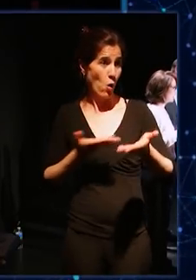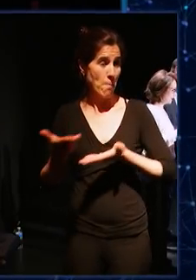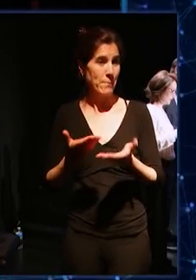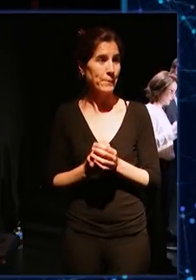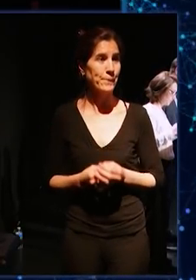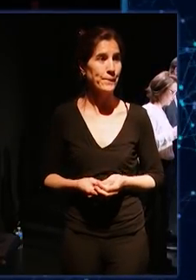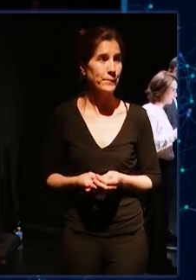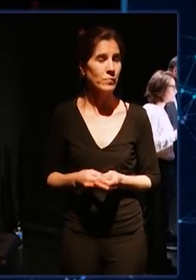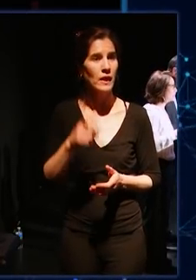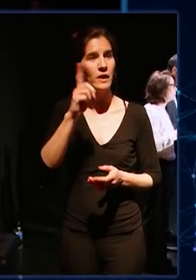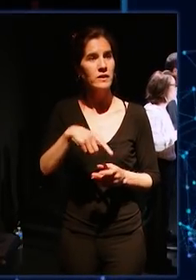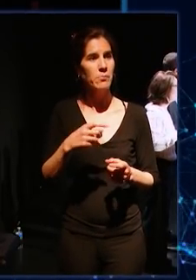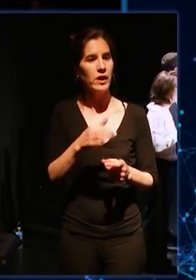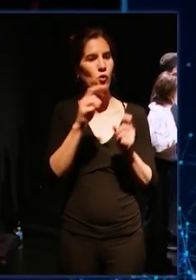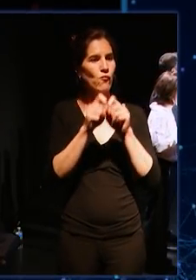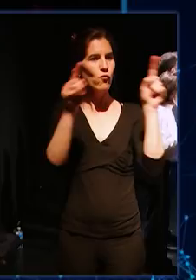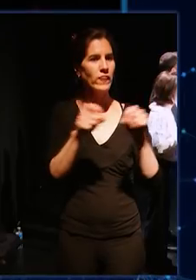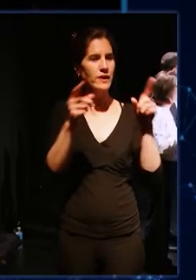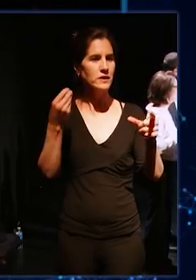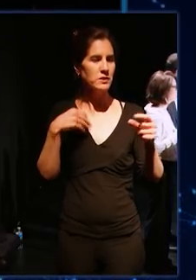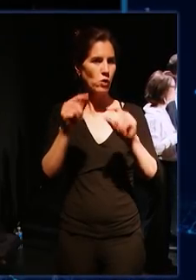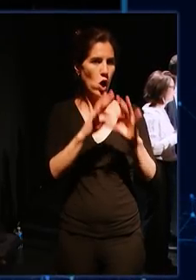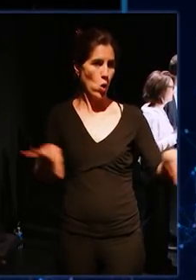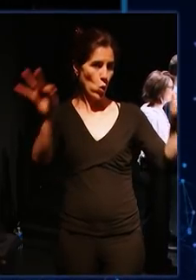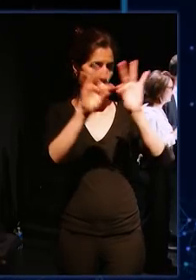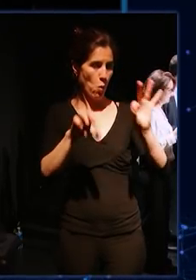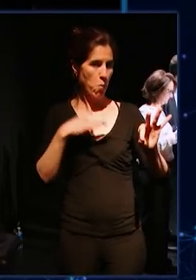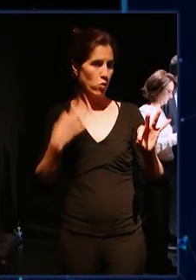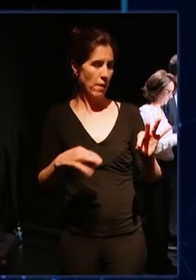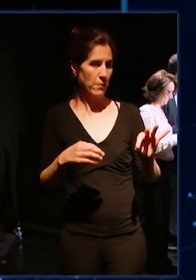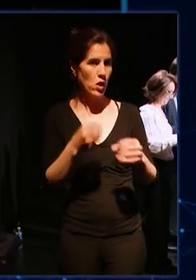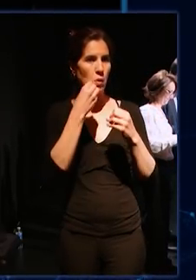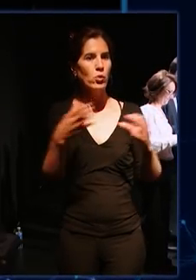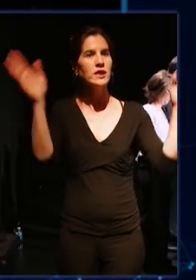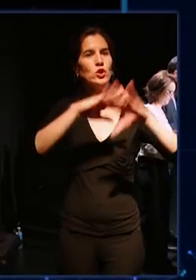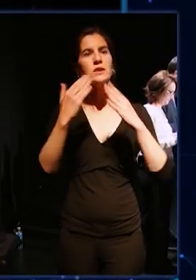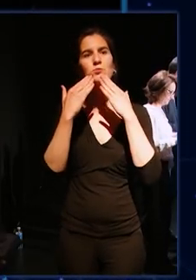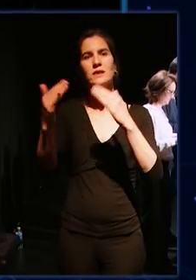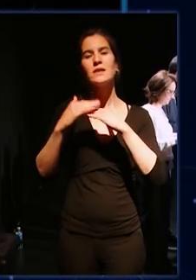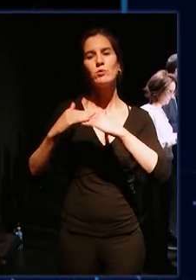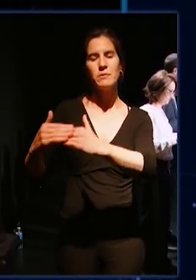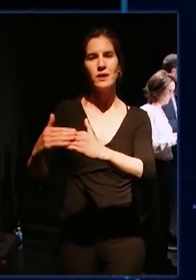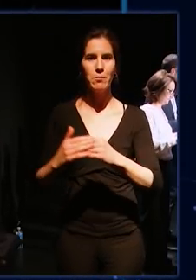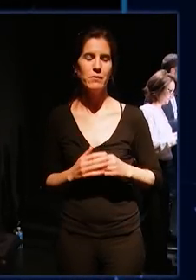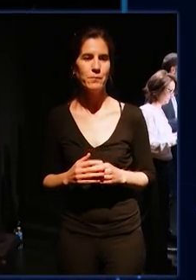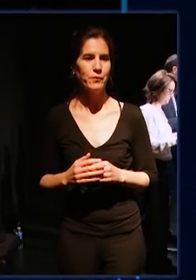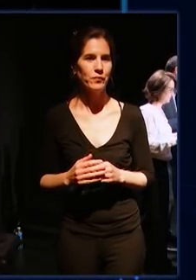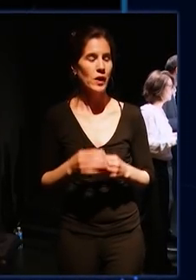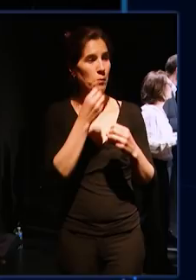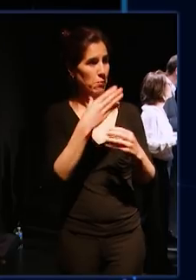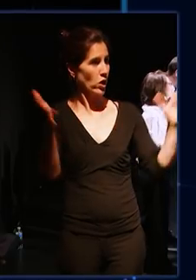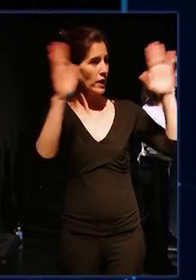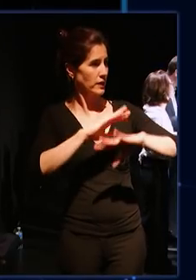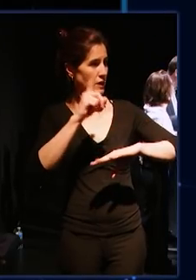Tenim també en Quique Fuentes de En Comú Podem. Buenas noches, muchas gracias por invitarme. Molt bé, bona nit. Ens acompanya